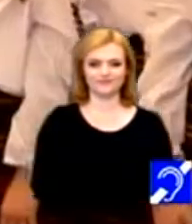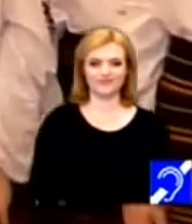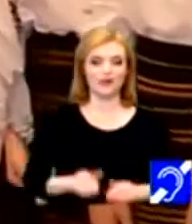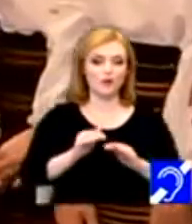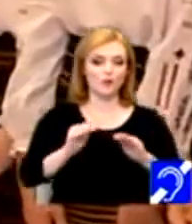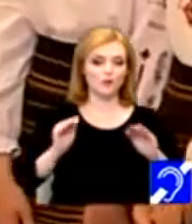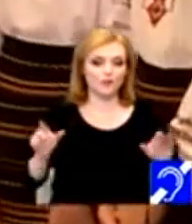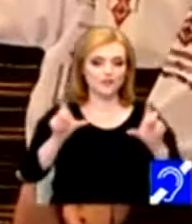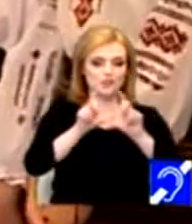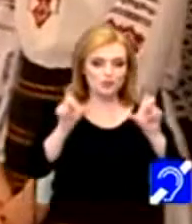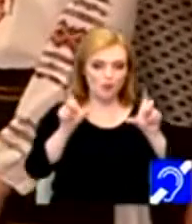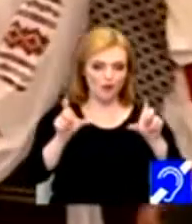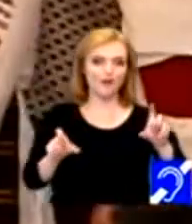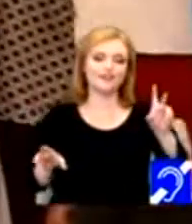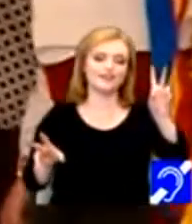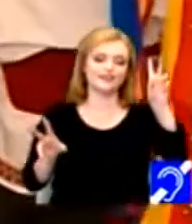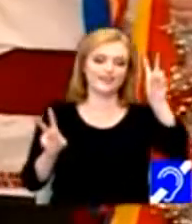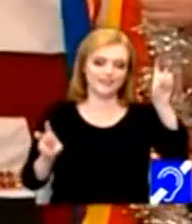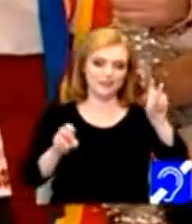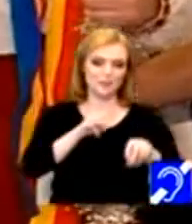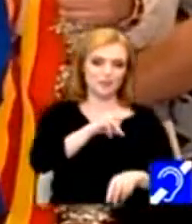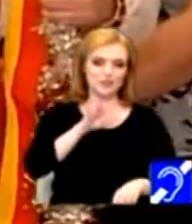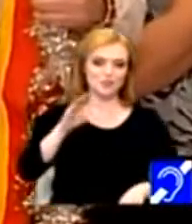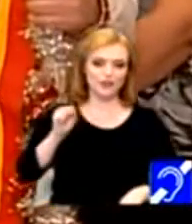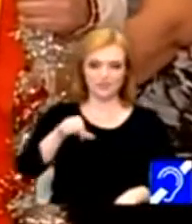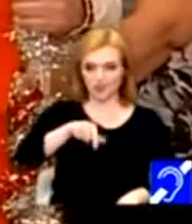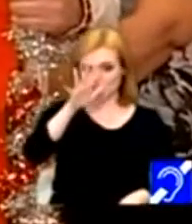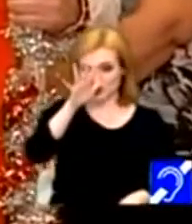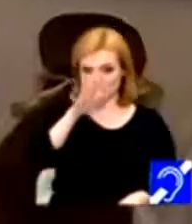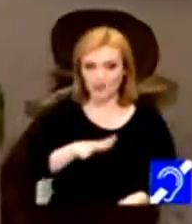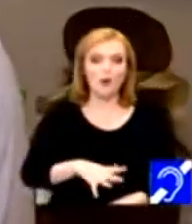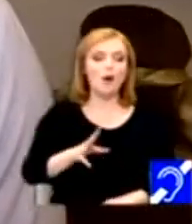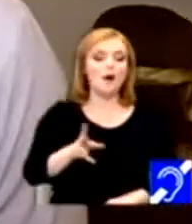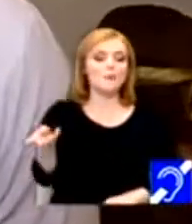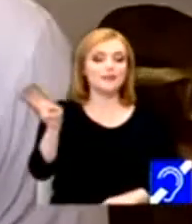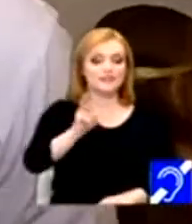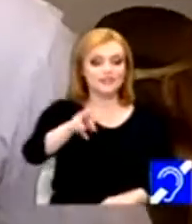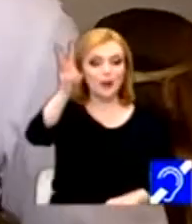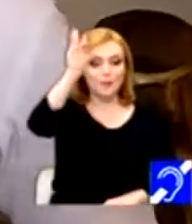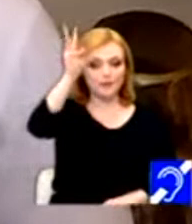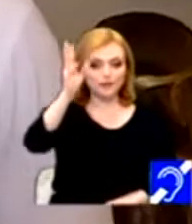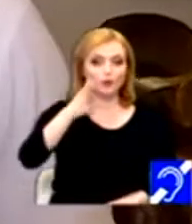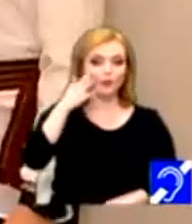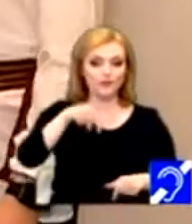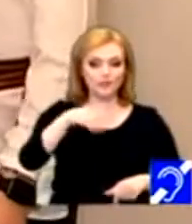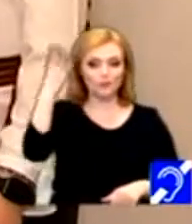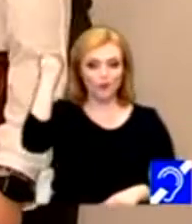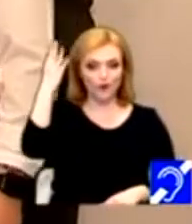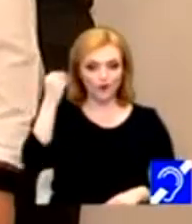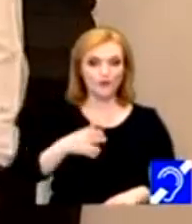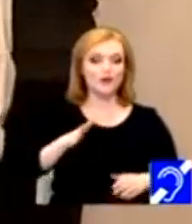Elevii de la Liceul Teoretic Principesa Natalia Dadiani din Chișinău le-au urat ambasadorului României în Republica Moldova